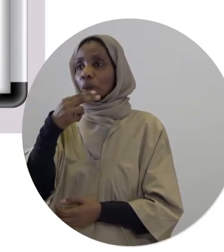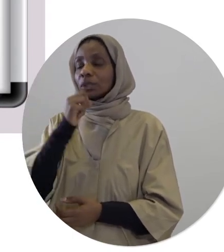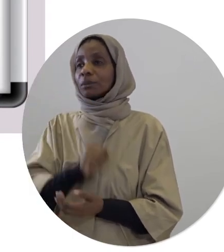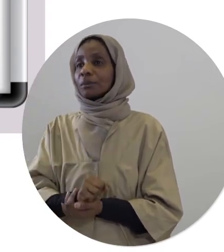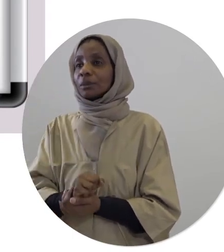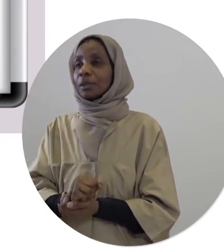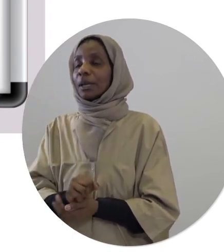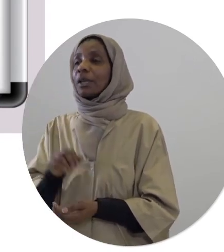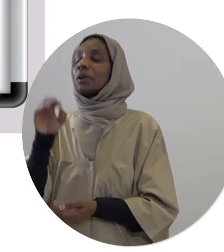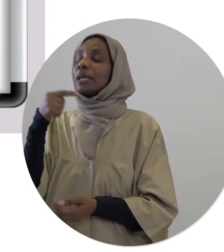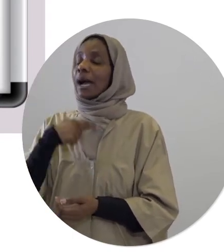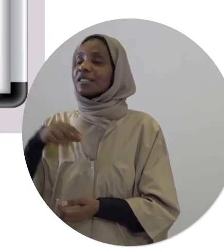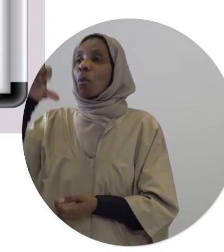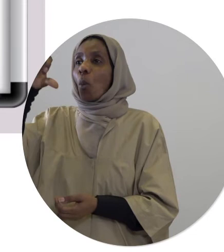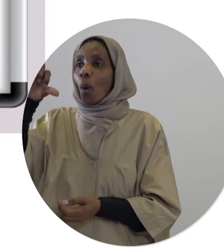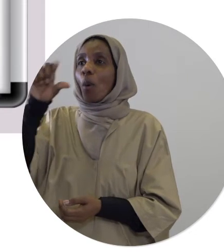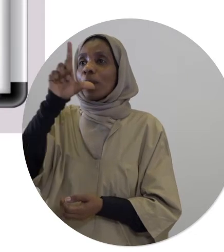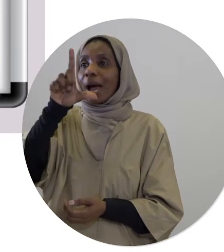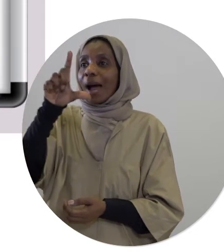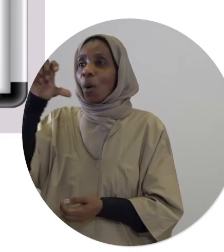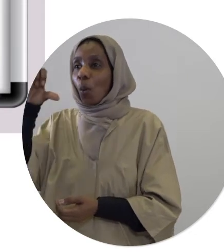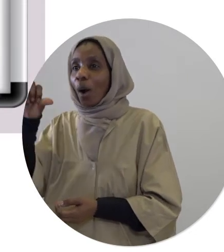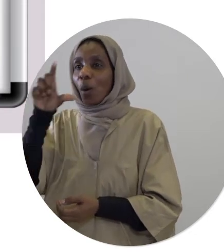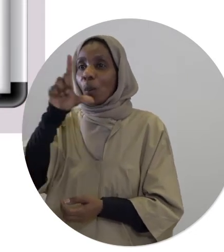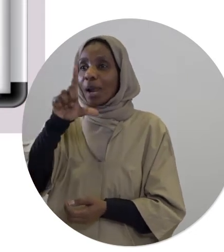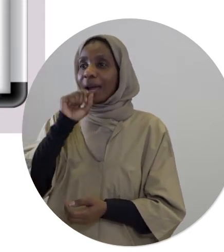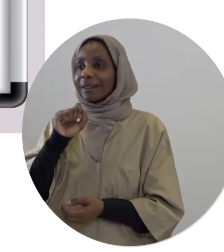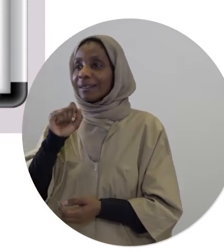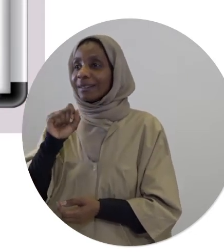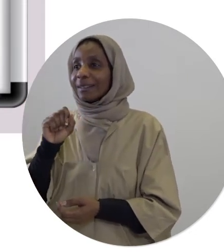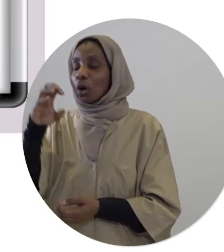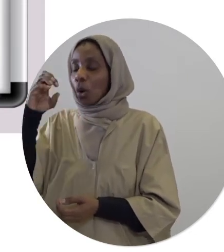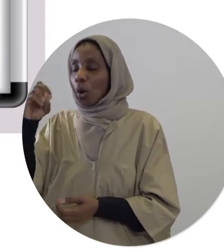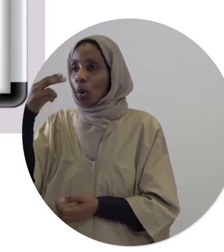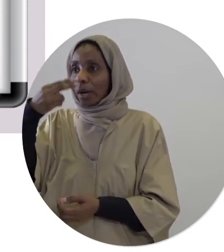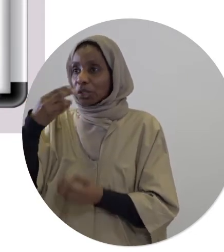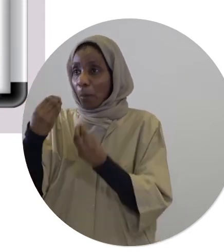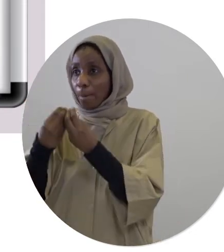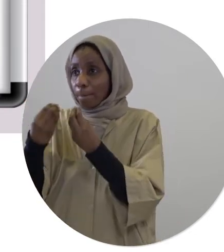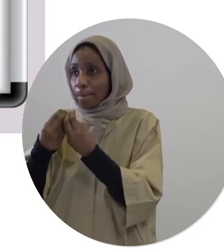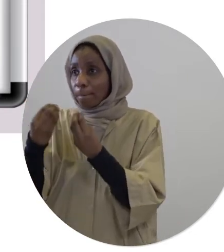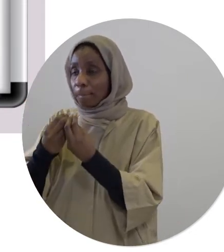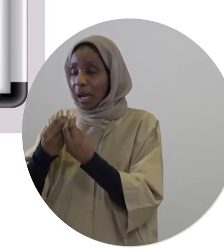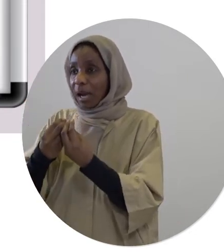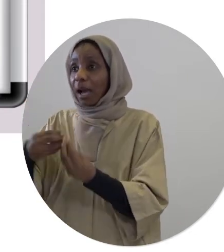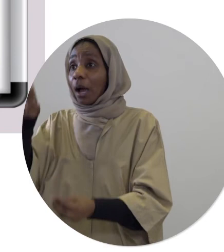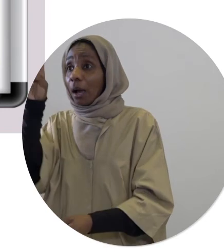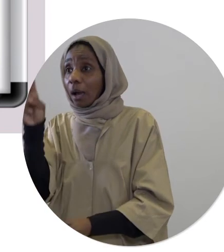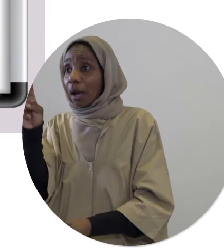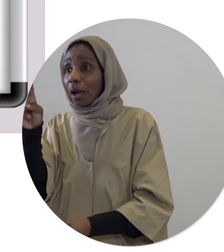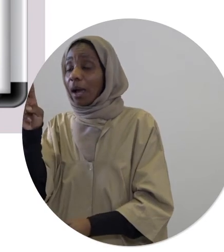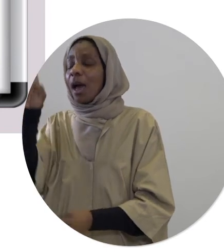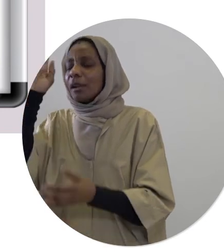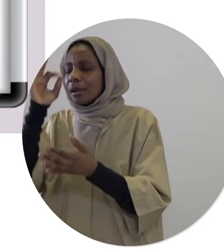ميثانول الكانول. الصيغة الثانية تتكون من ذرتان من الكربون،